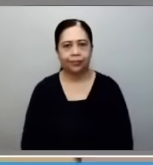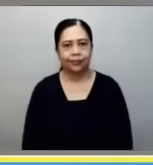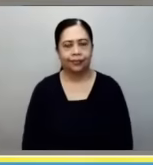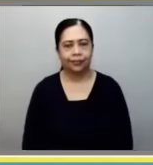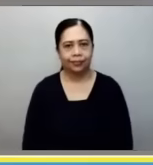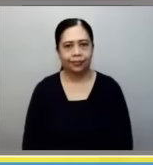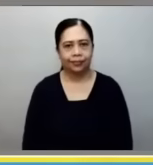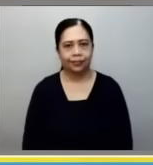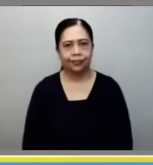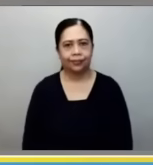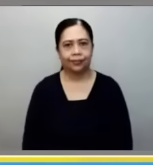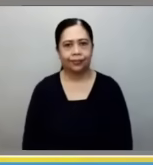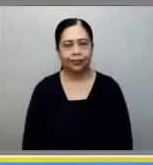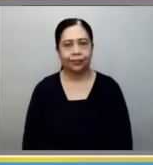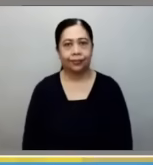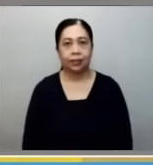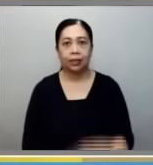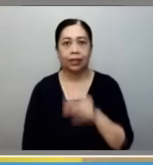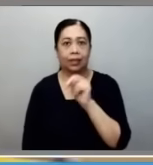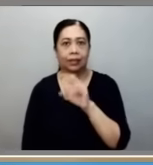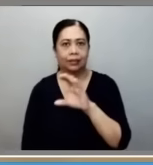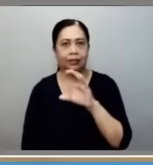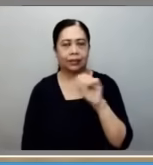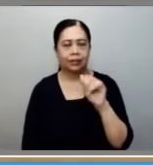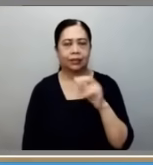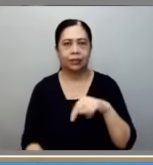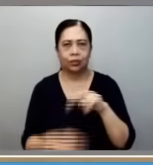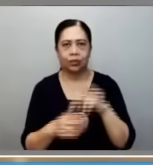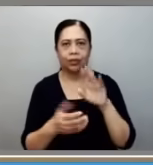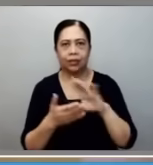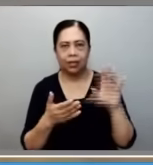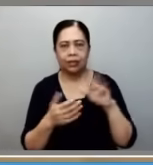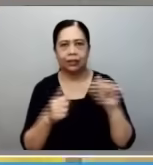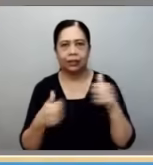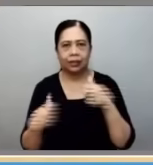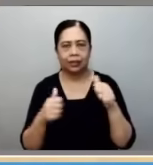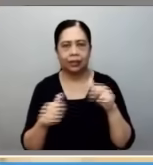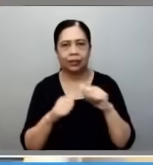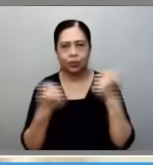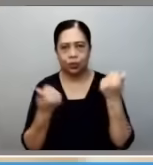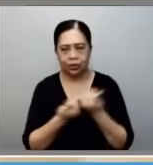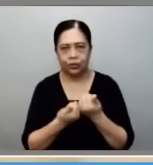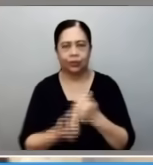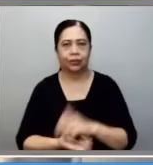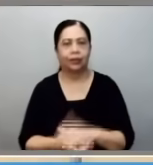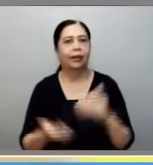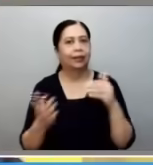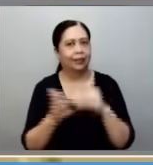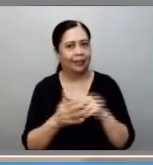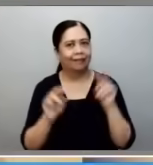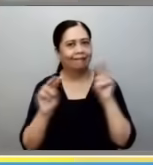Rayson ng National Collegiate Athletic Association o NCAA. Swatting the ball away. Muli nang matutunghayan